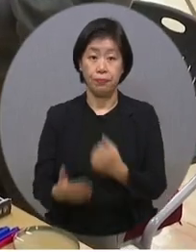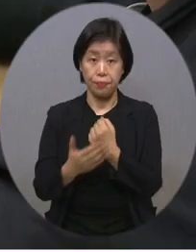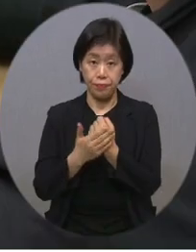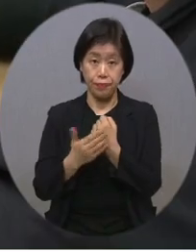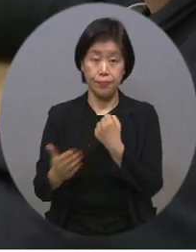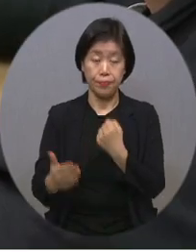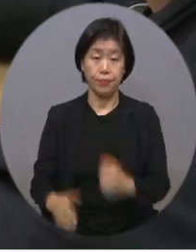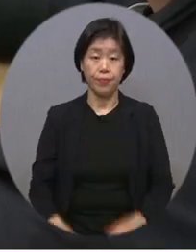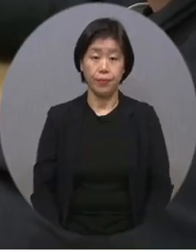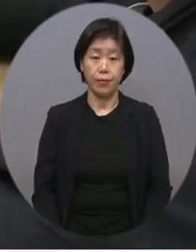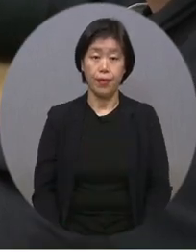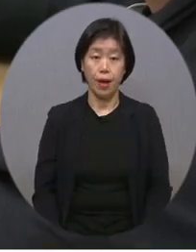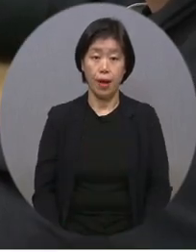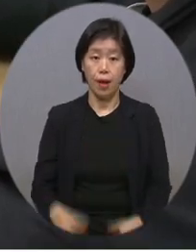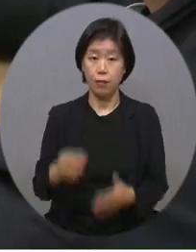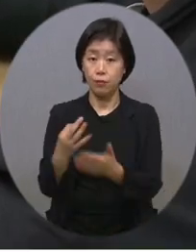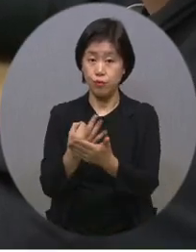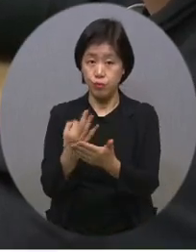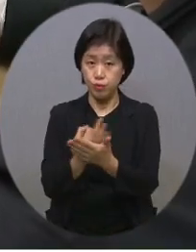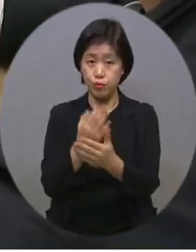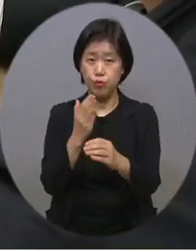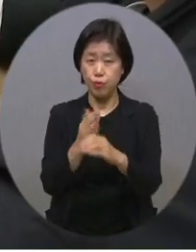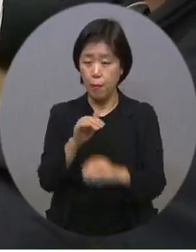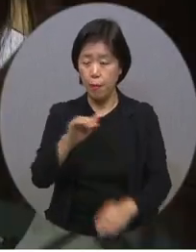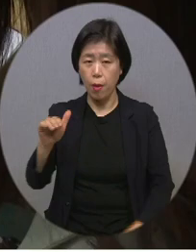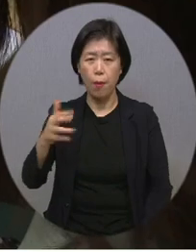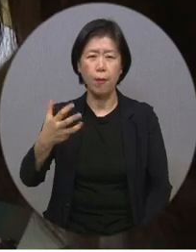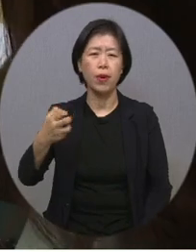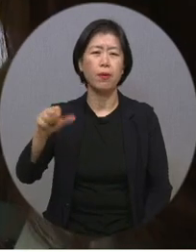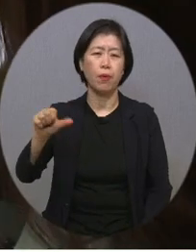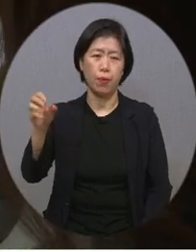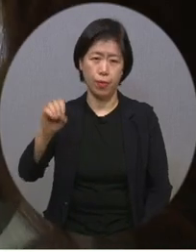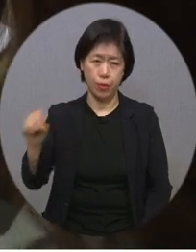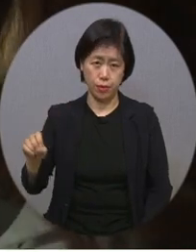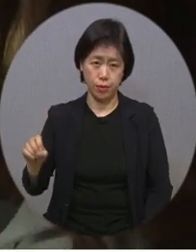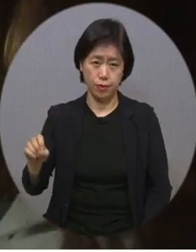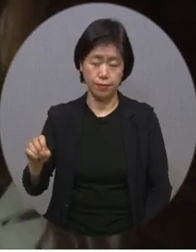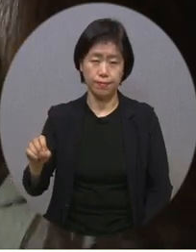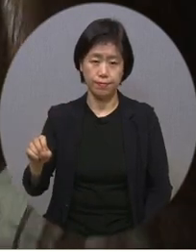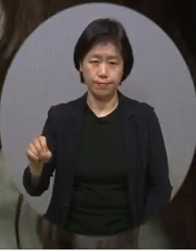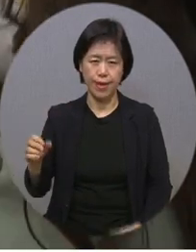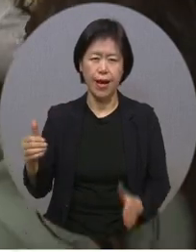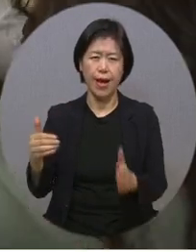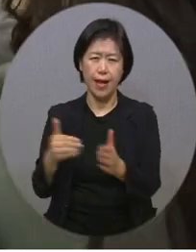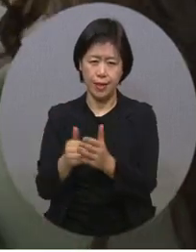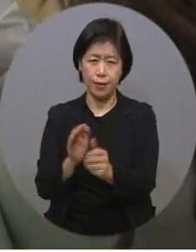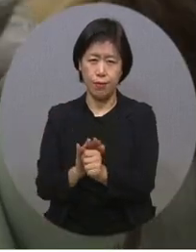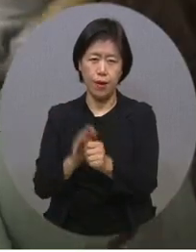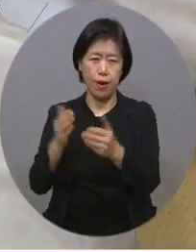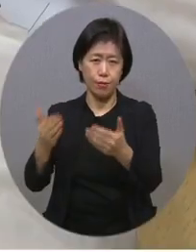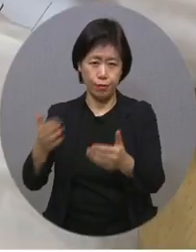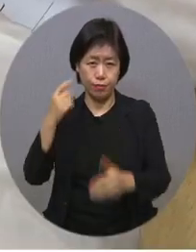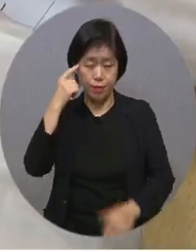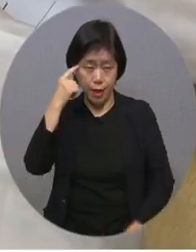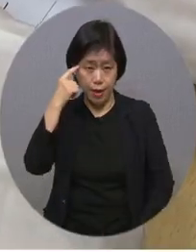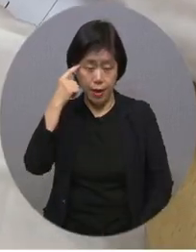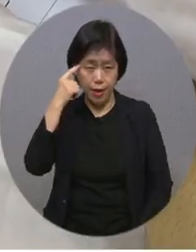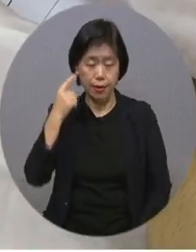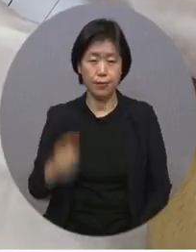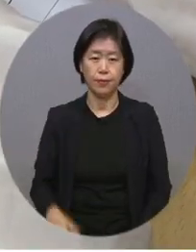그래서 중위소득 85%까지를 대상으로 해서 우리 시 자체적으로 그분들에